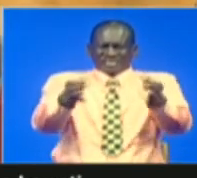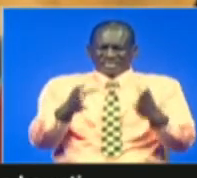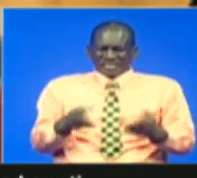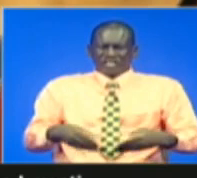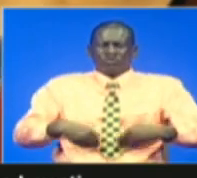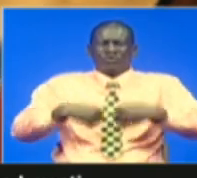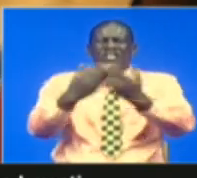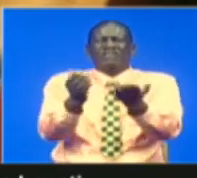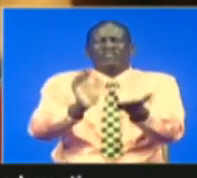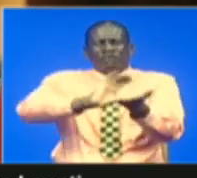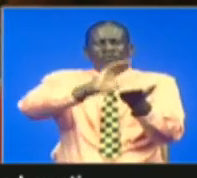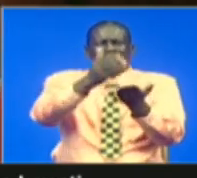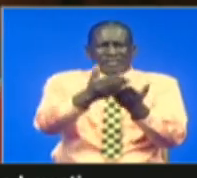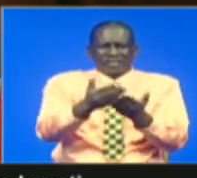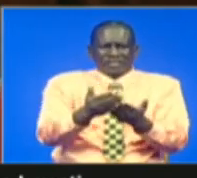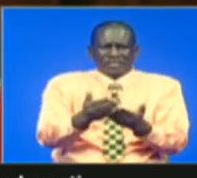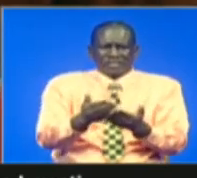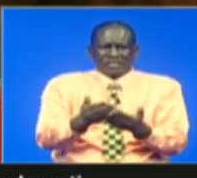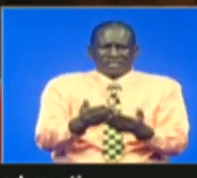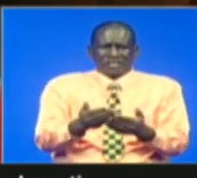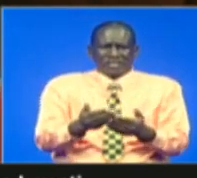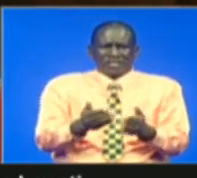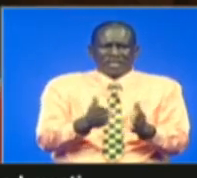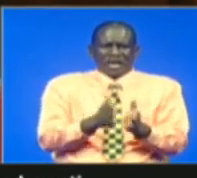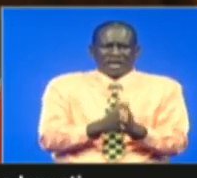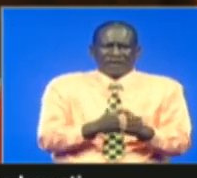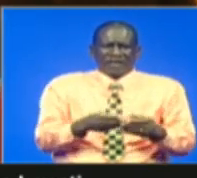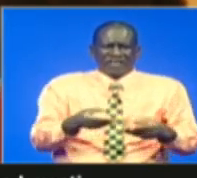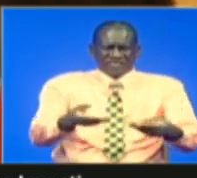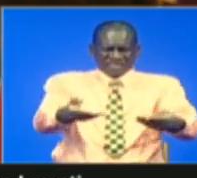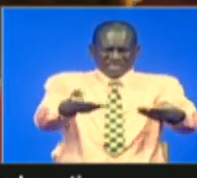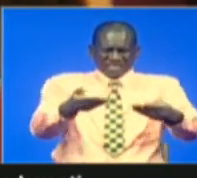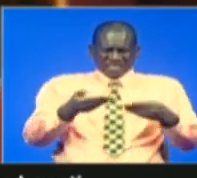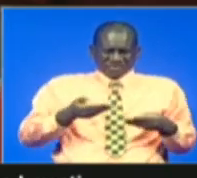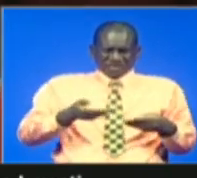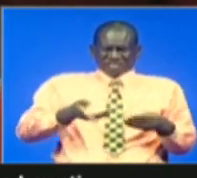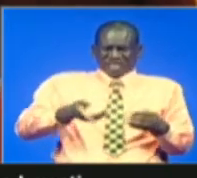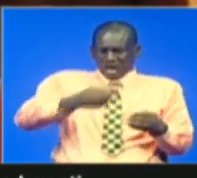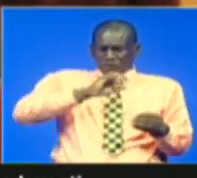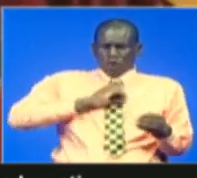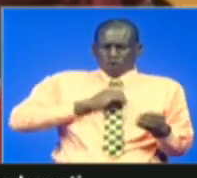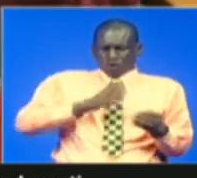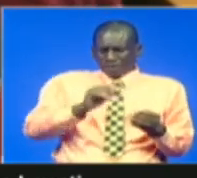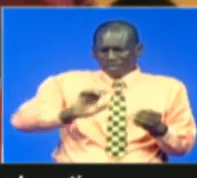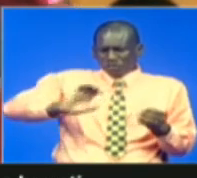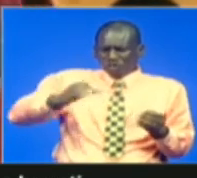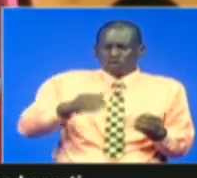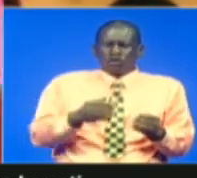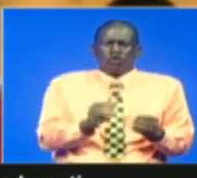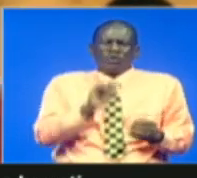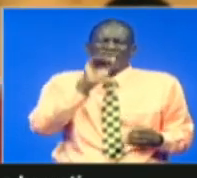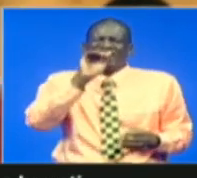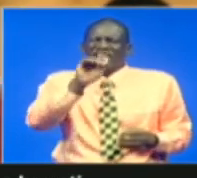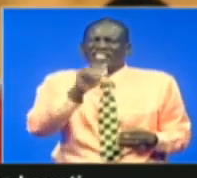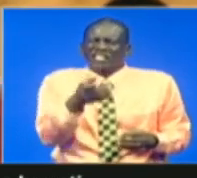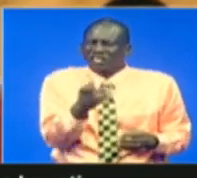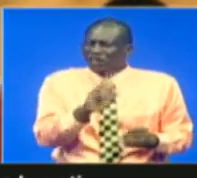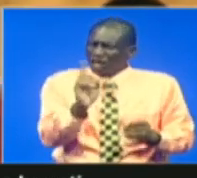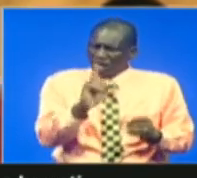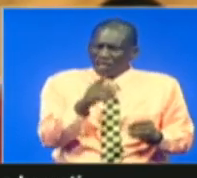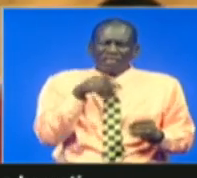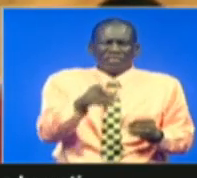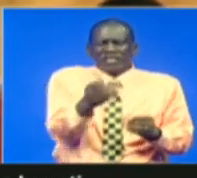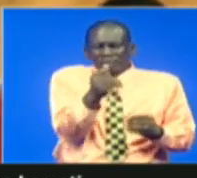pesa. Treasury watupatie sisi county pesa zetu. Si pesa tunaomba, ni ile pesa tumepatiwa na